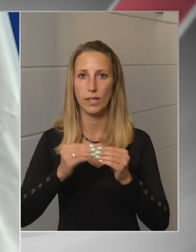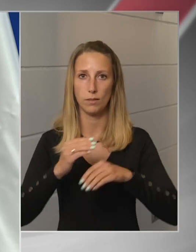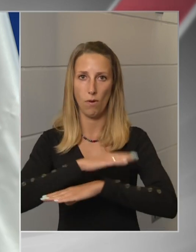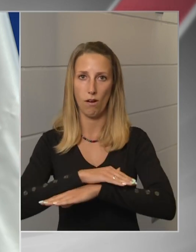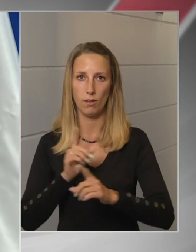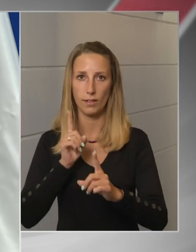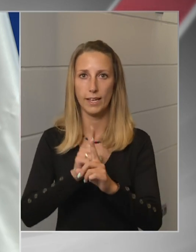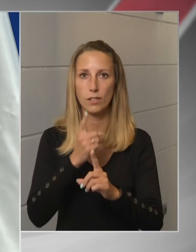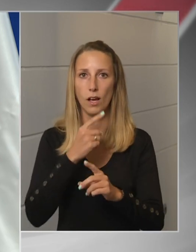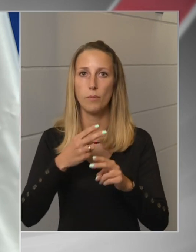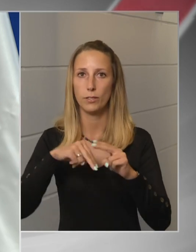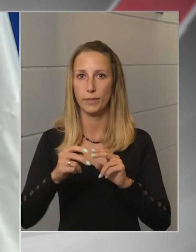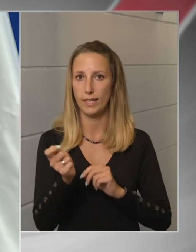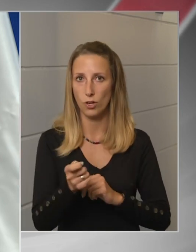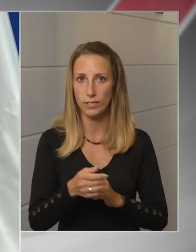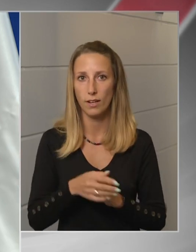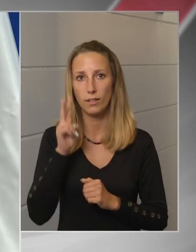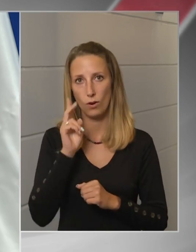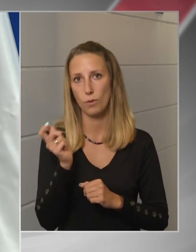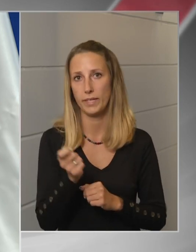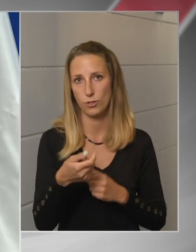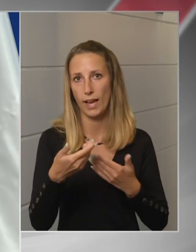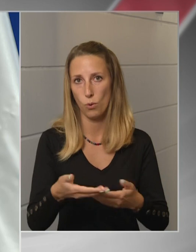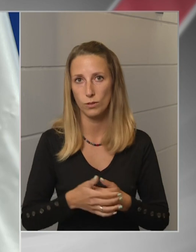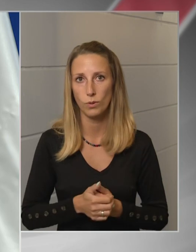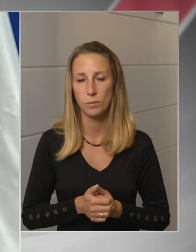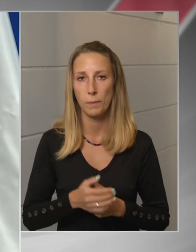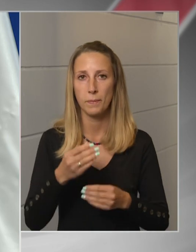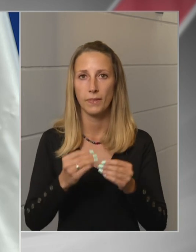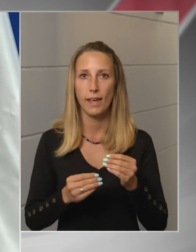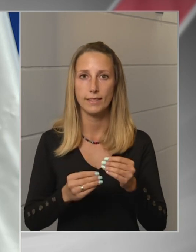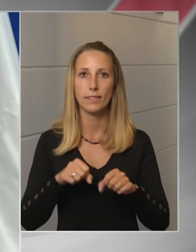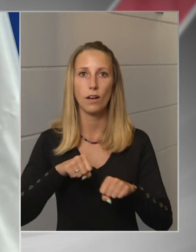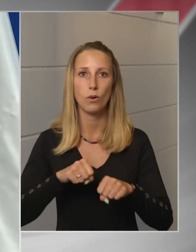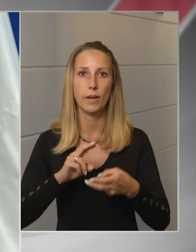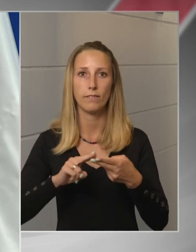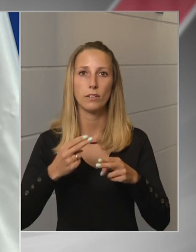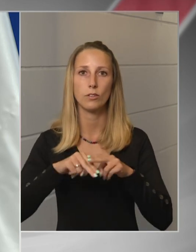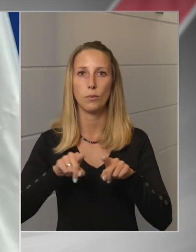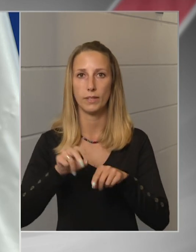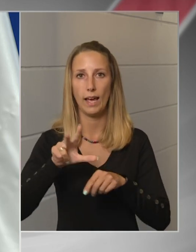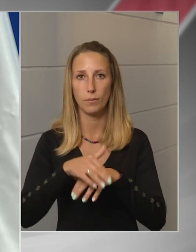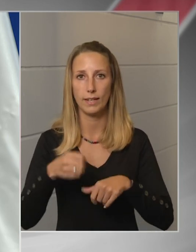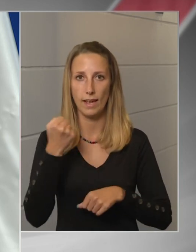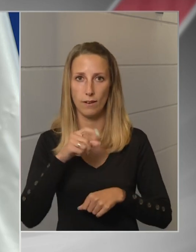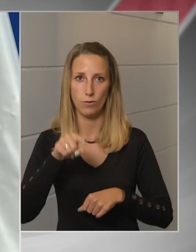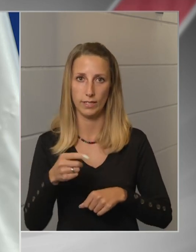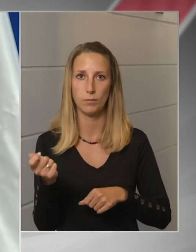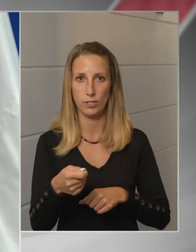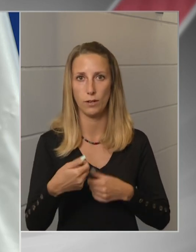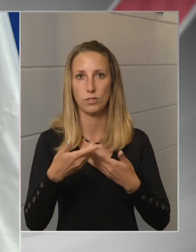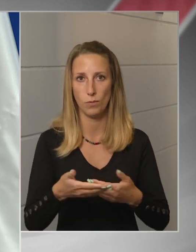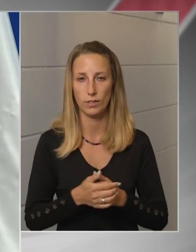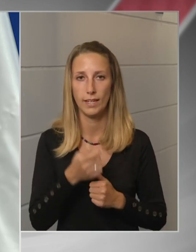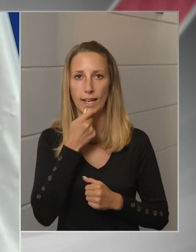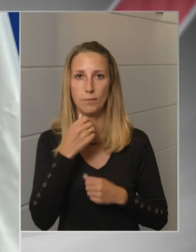magatartás is, ami törvényleg szankcionálható, akkor bírság voltunk is, hanem ezért a kormányhivatal több mint három milliárd forint bírságot szabott ki nagy